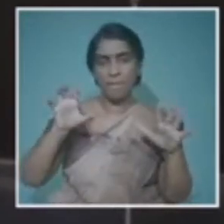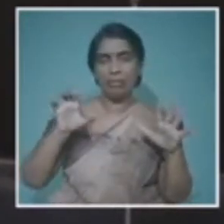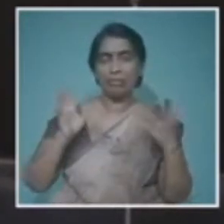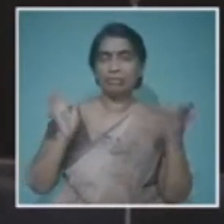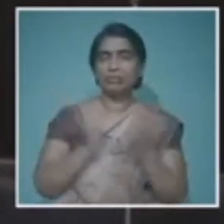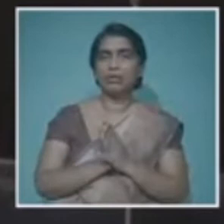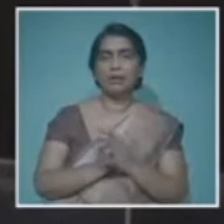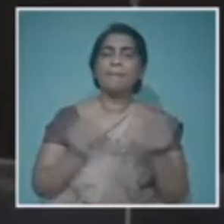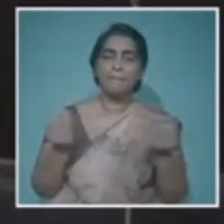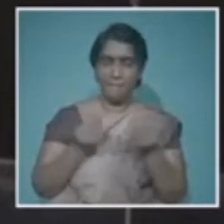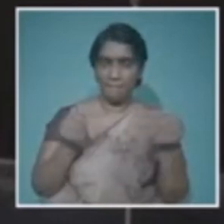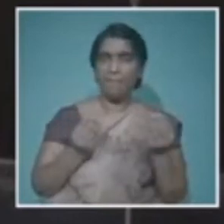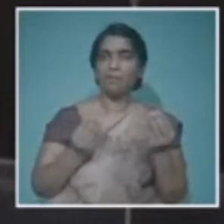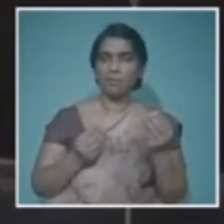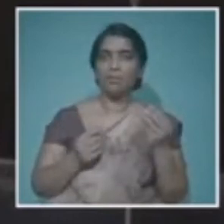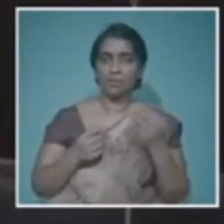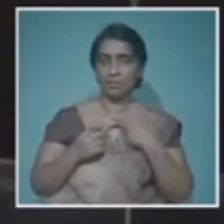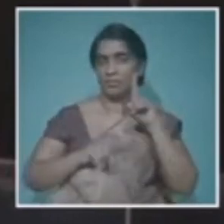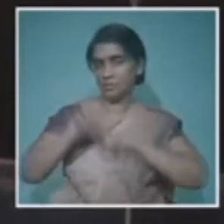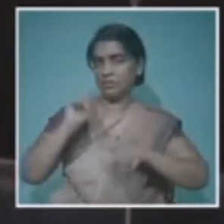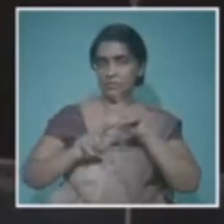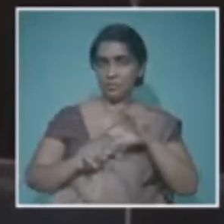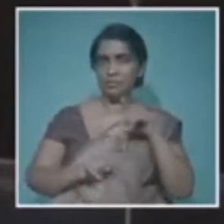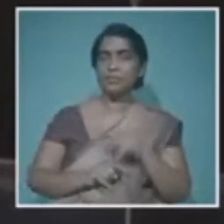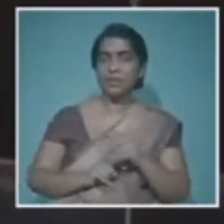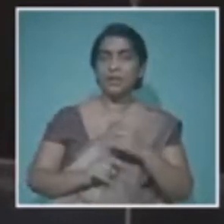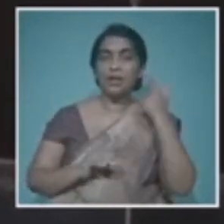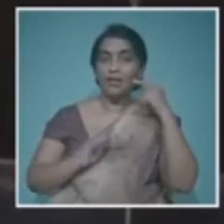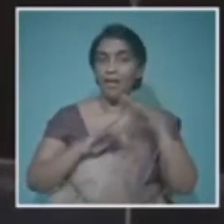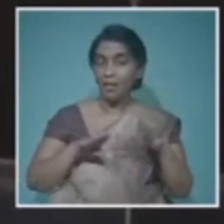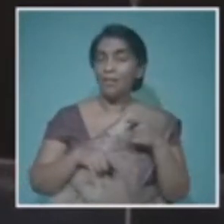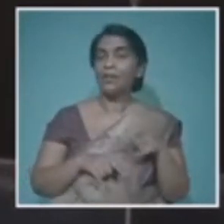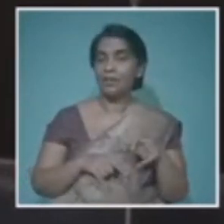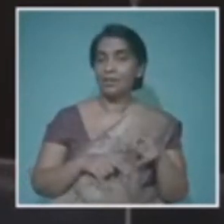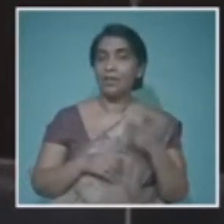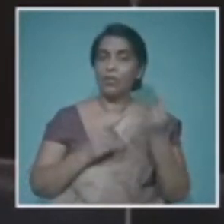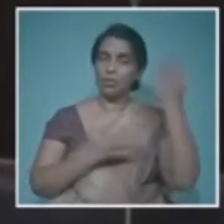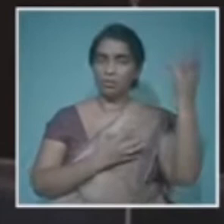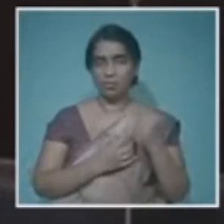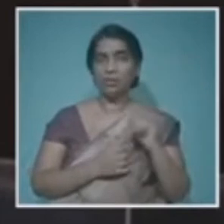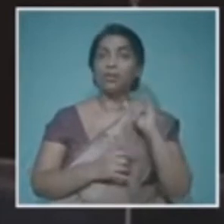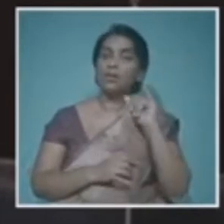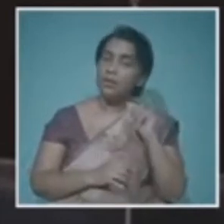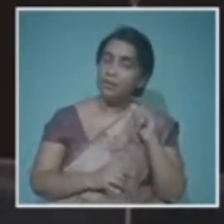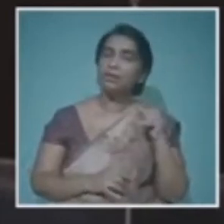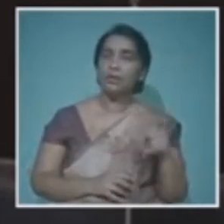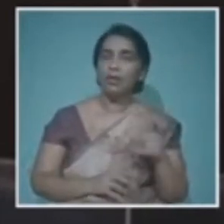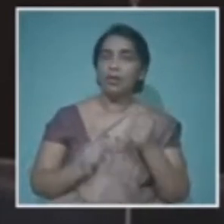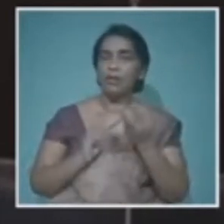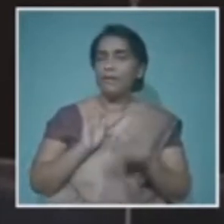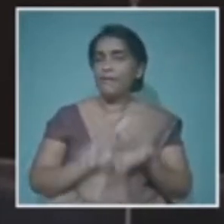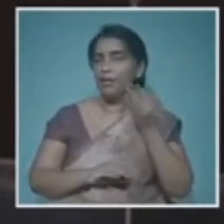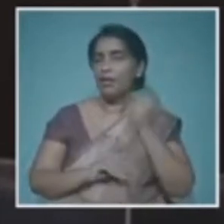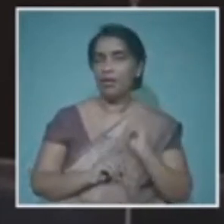ඒක ප්‍රමාණවත් නැහැ. දැන් ඒ පිළිබඳව මම සාකච්ඡා කරලා තිනෝ මහපොළින් ලැබෙන ටික තමයි මුදල් ලැබෙන්නේ. යම් ප්‍රමාණයකින් කොහොමද මුදල් වැඩි කරන්න